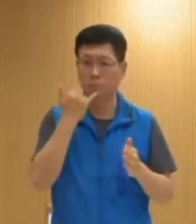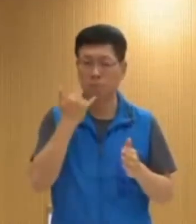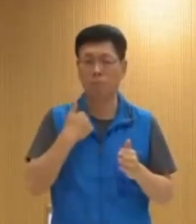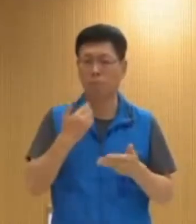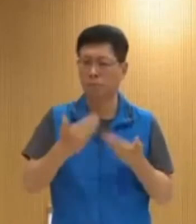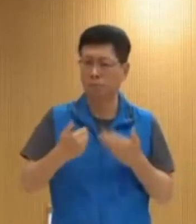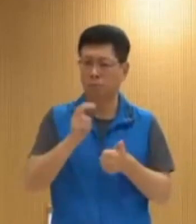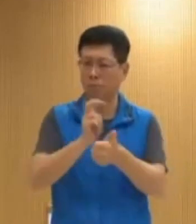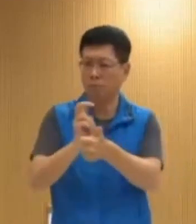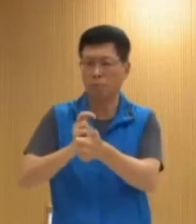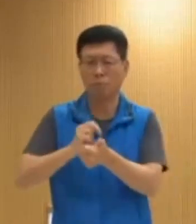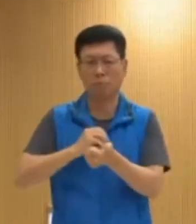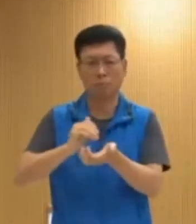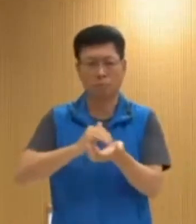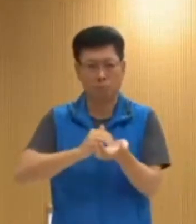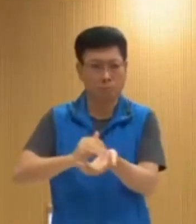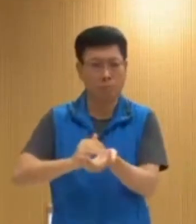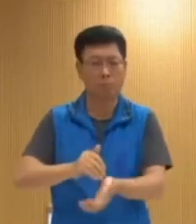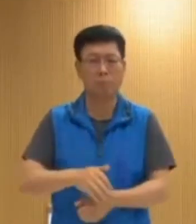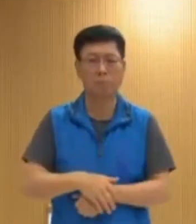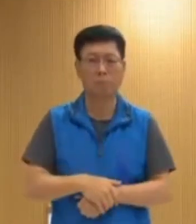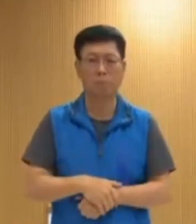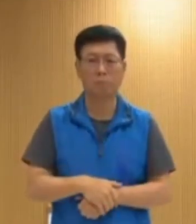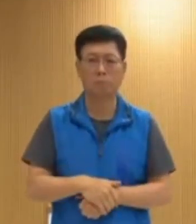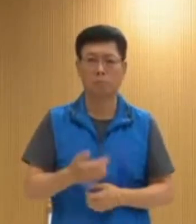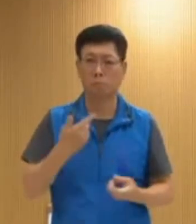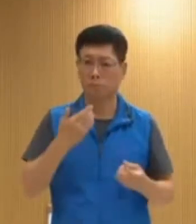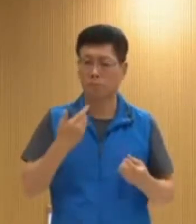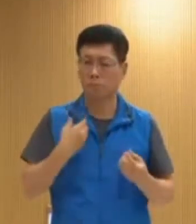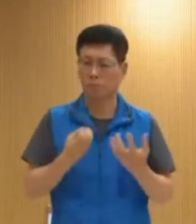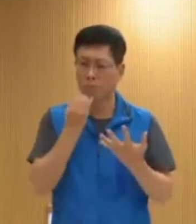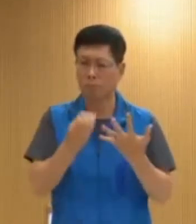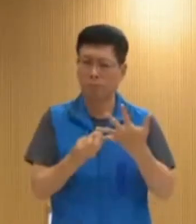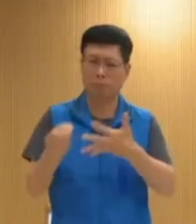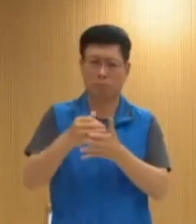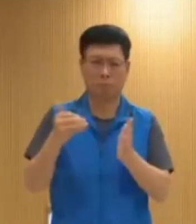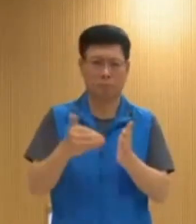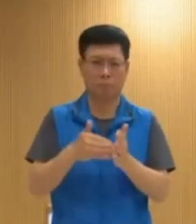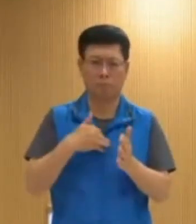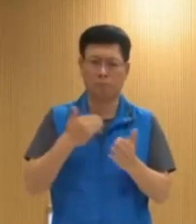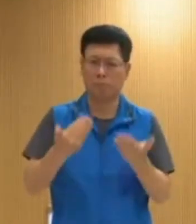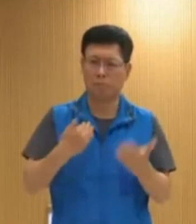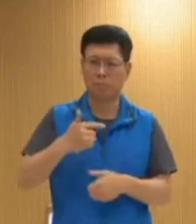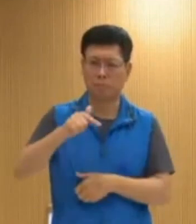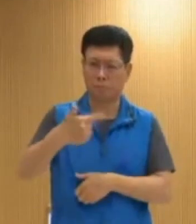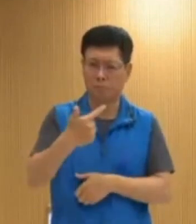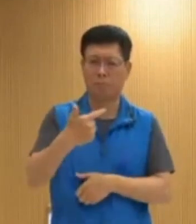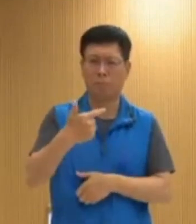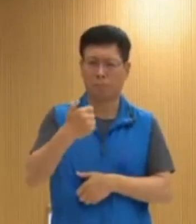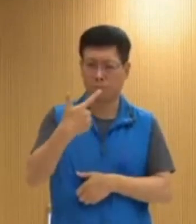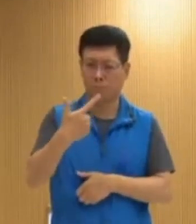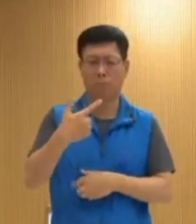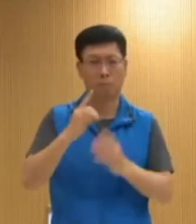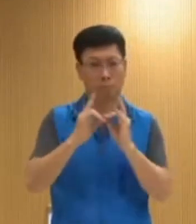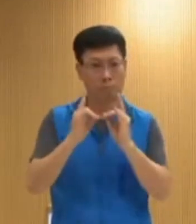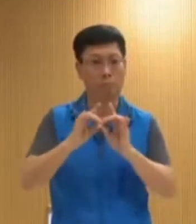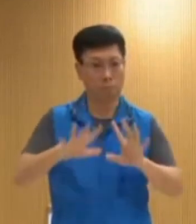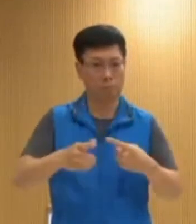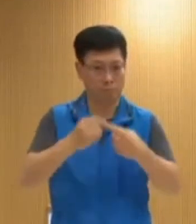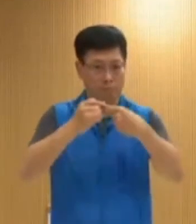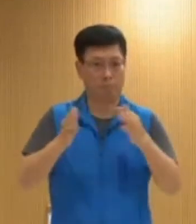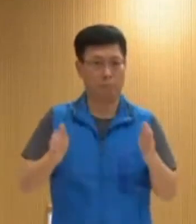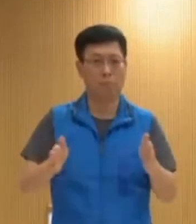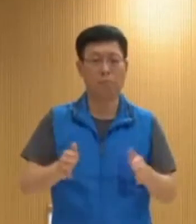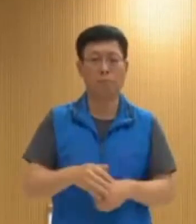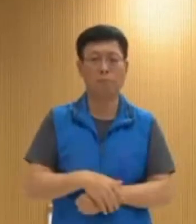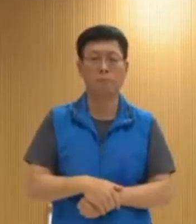治病室数提升到656床，这是我们第一个阶